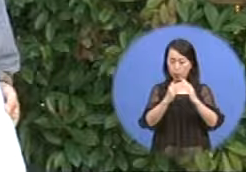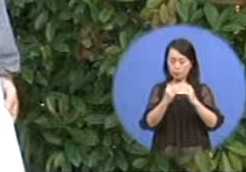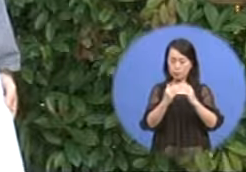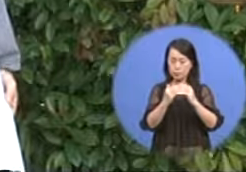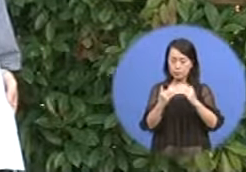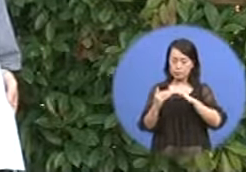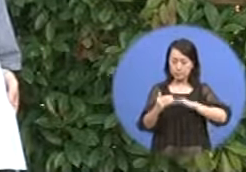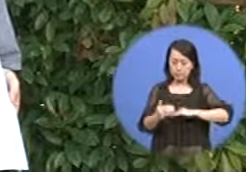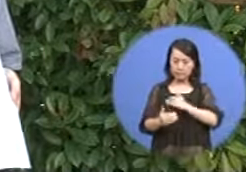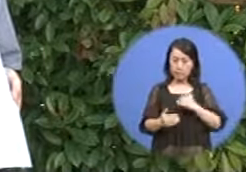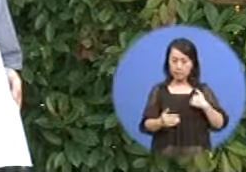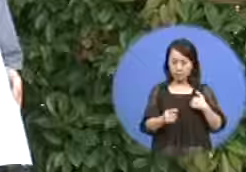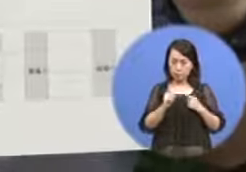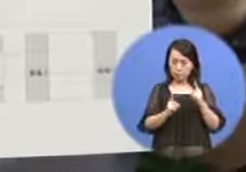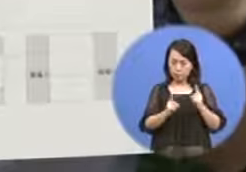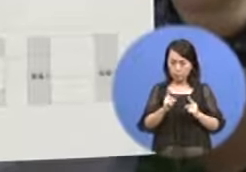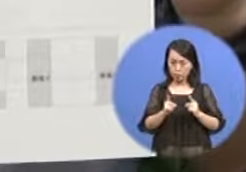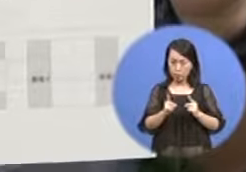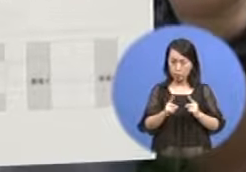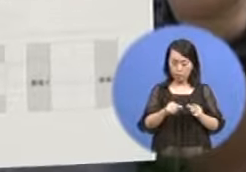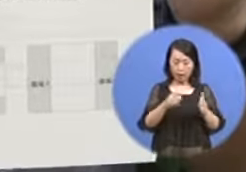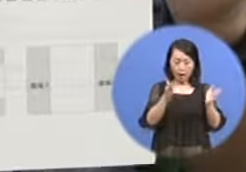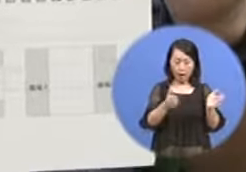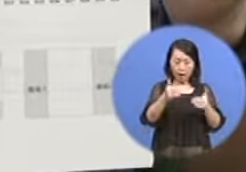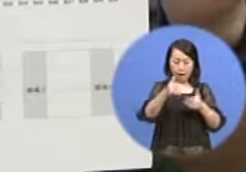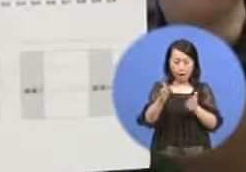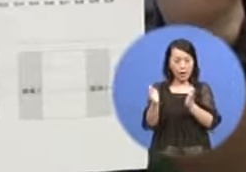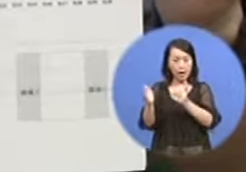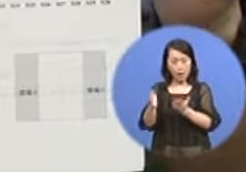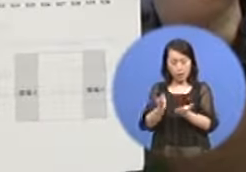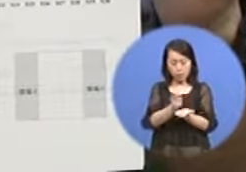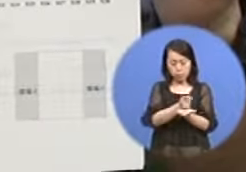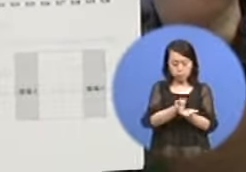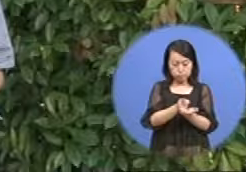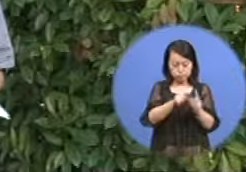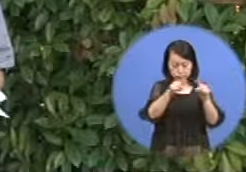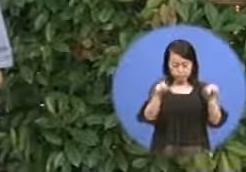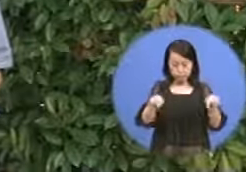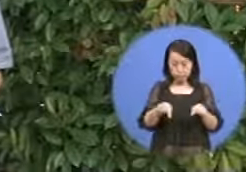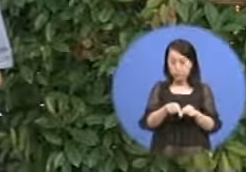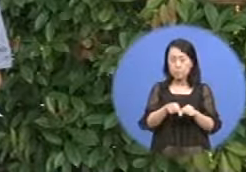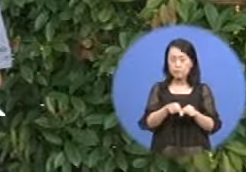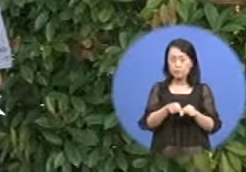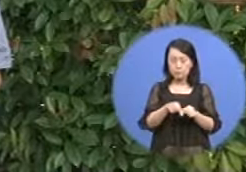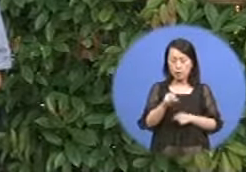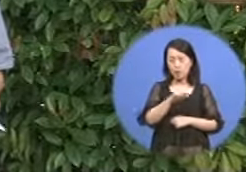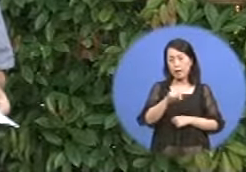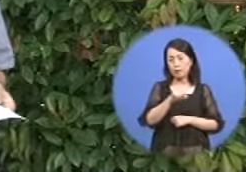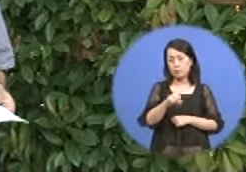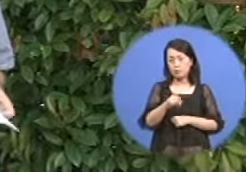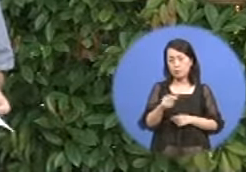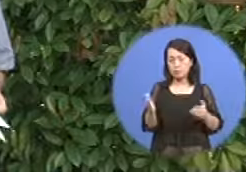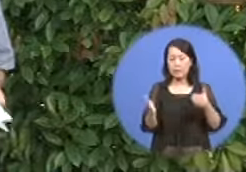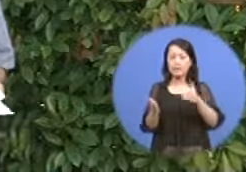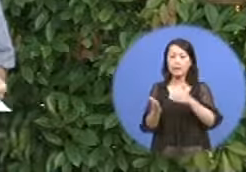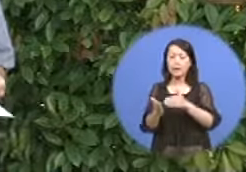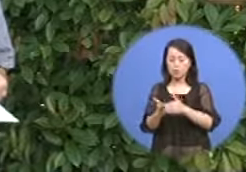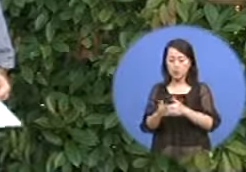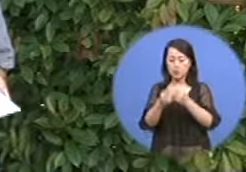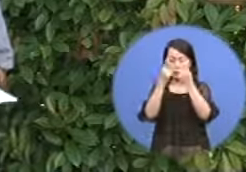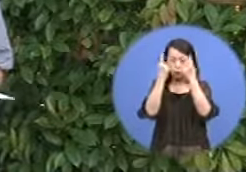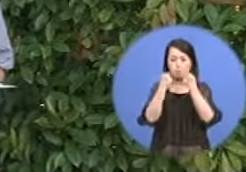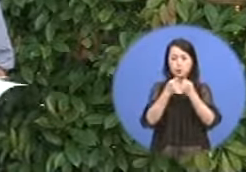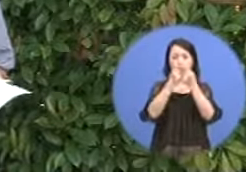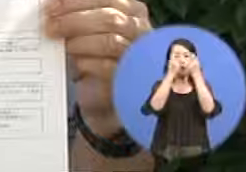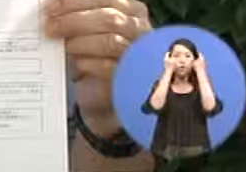あるいはこういう形でですね、間取りをこういうふうに入力をさせていただきます。この最後にそれぞれの診